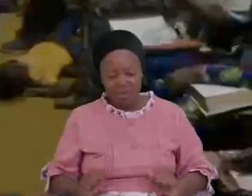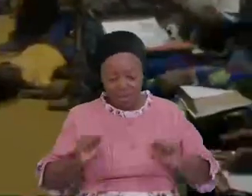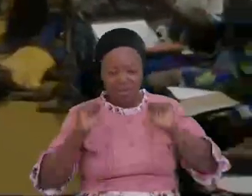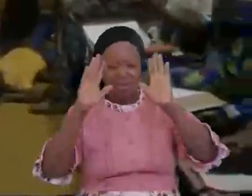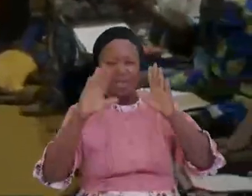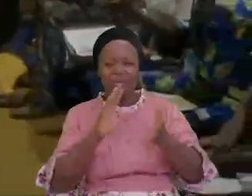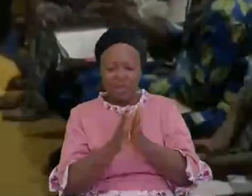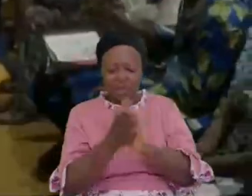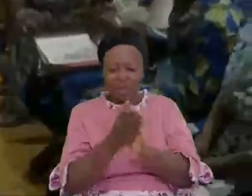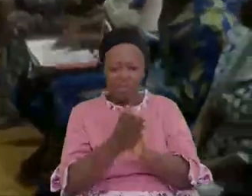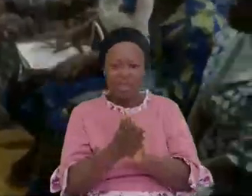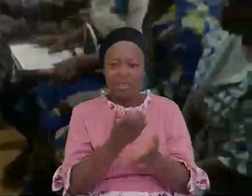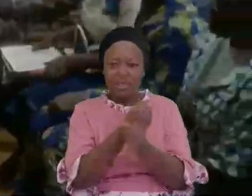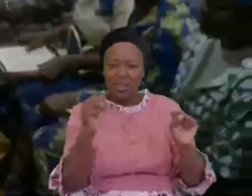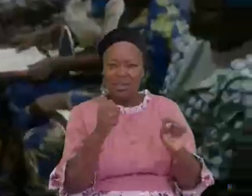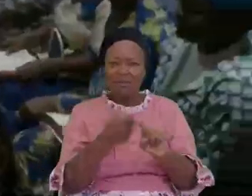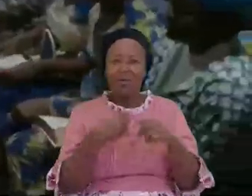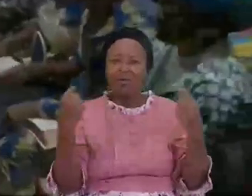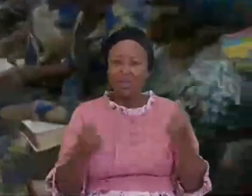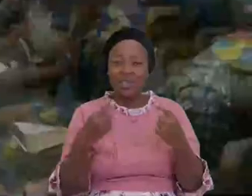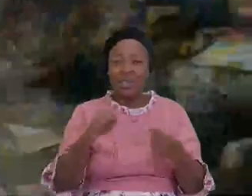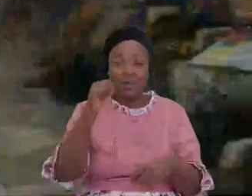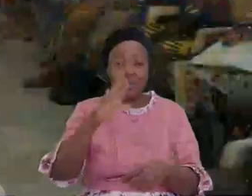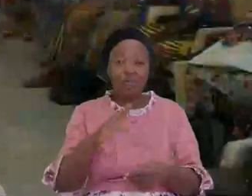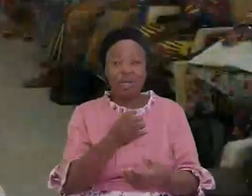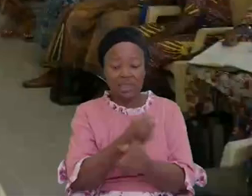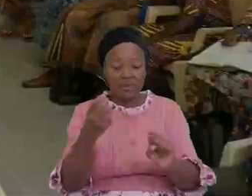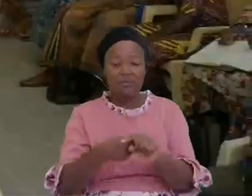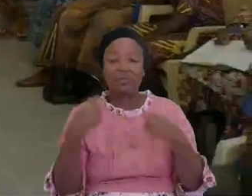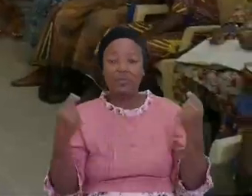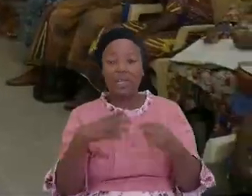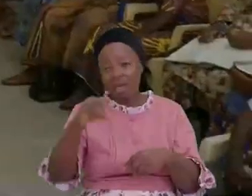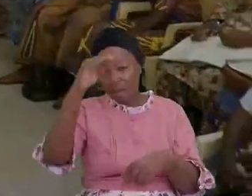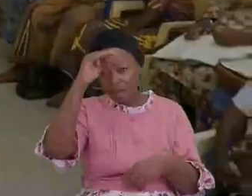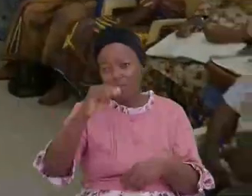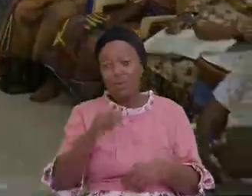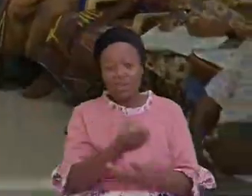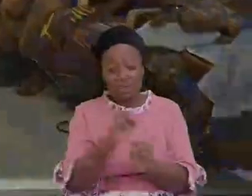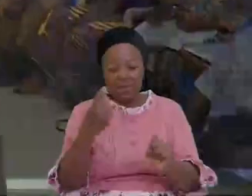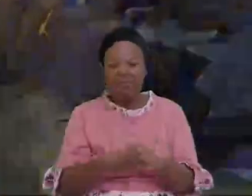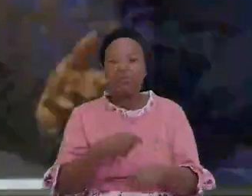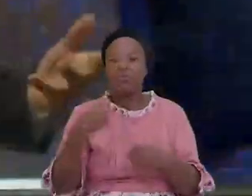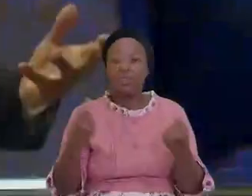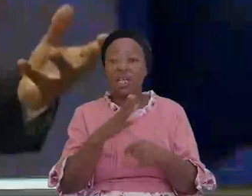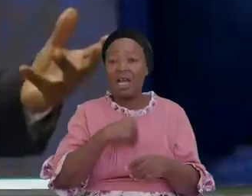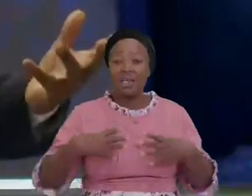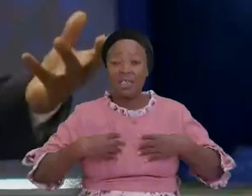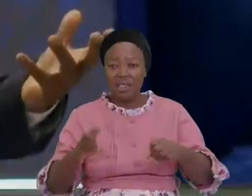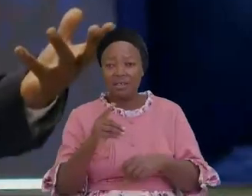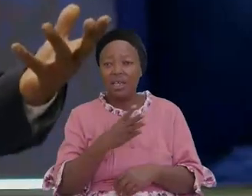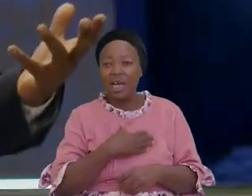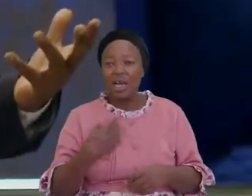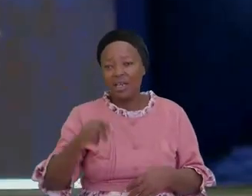Il était né de nouveau. La femme née de nouveau. Le garçon né de nouveau